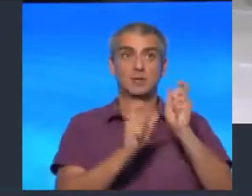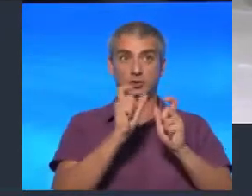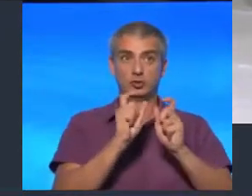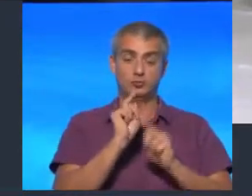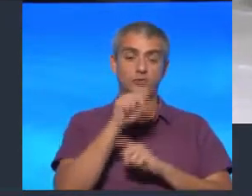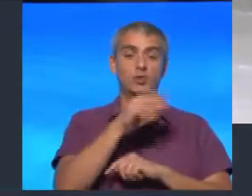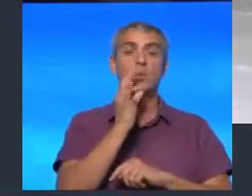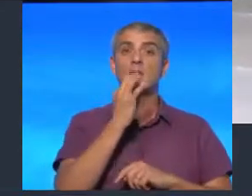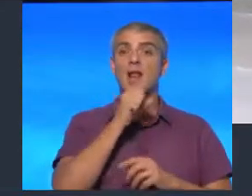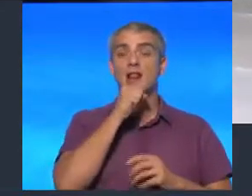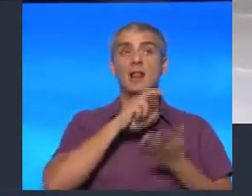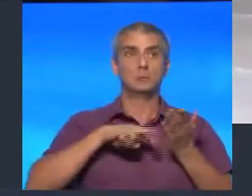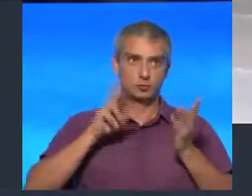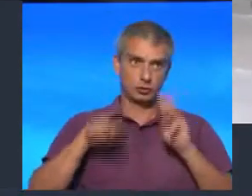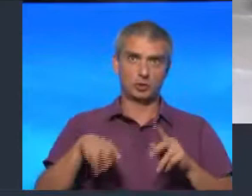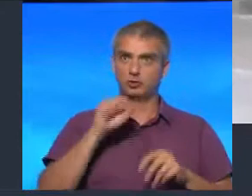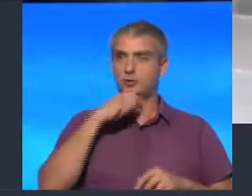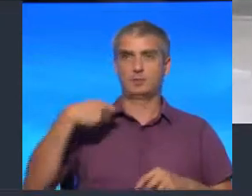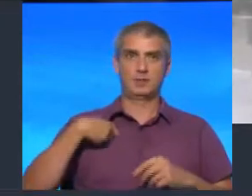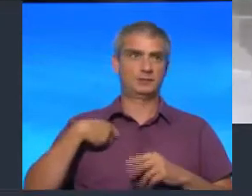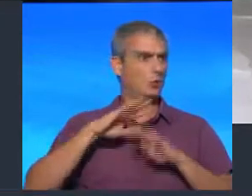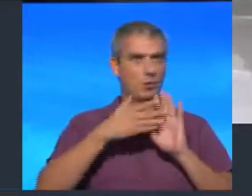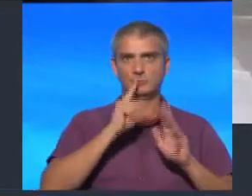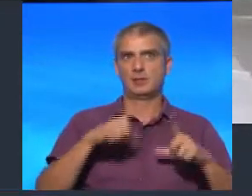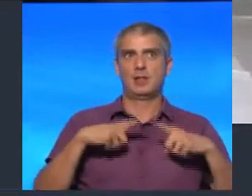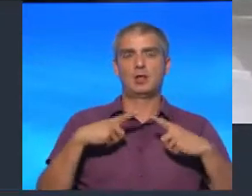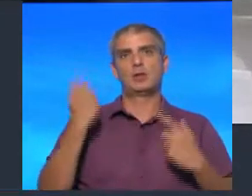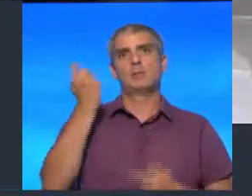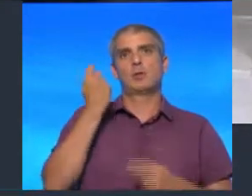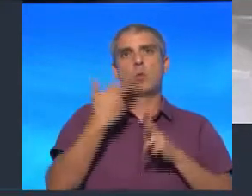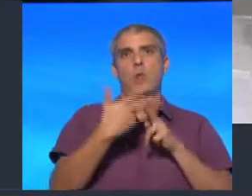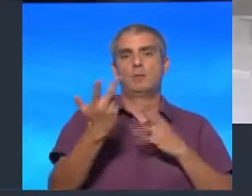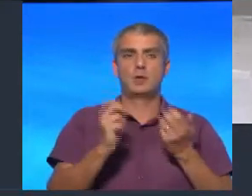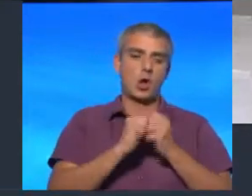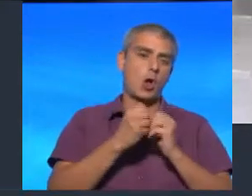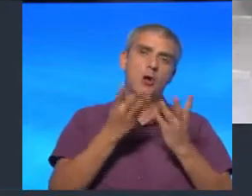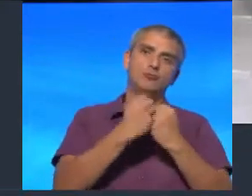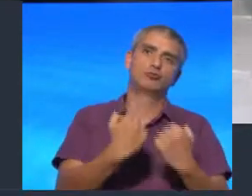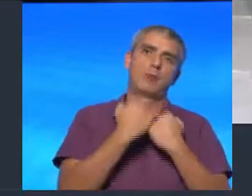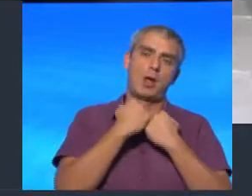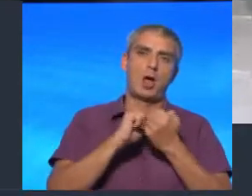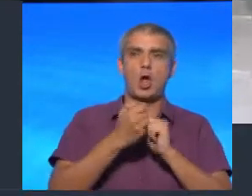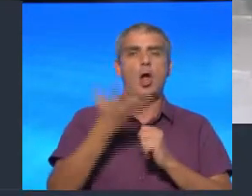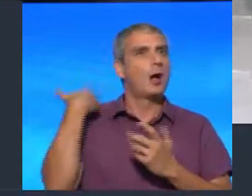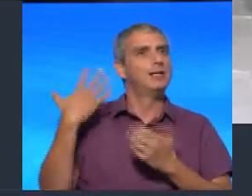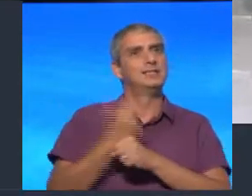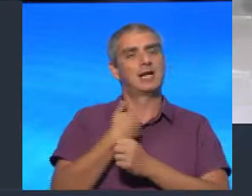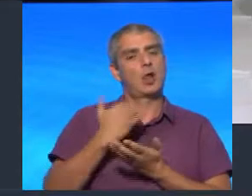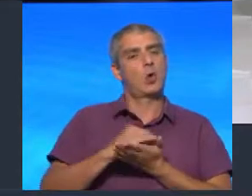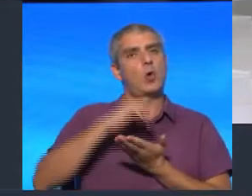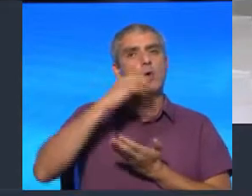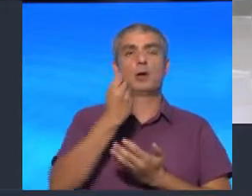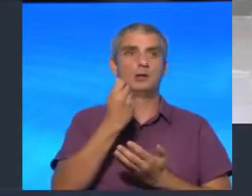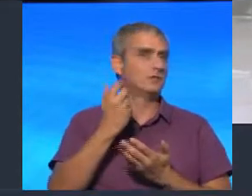לגיל הפרישה יש בכלל פנסיה. כל היתר צריכים לחיות על ביטוח לאומי, או על המשפחה שלהם, או על הון שהם הצליחו לצבור לאורך הדרך, או